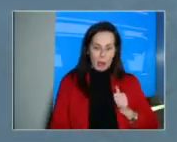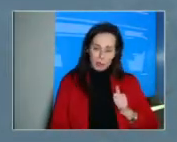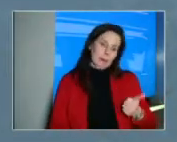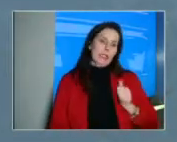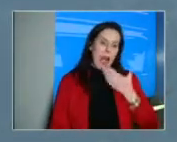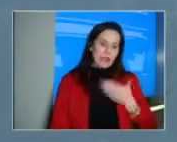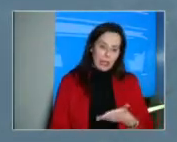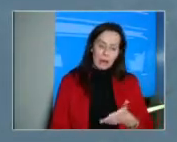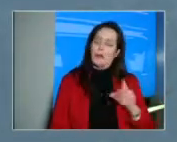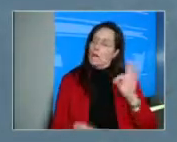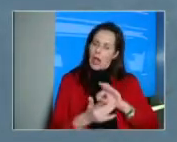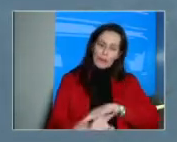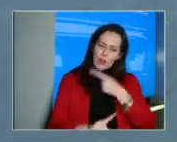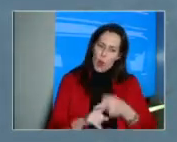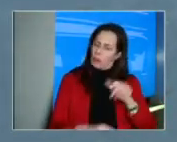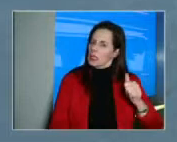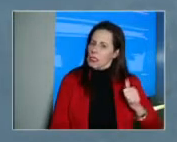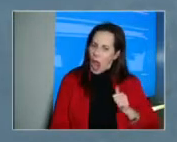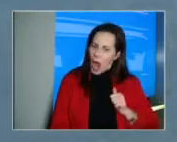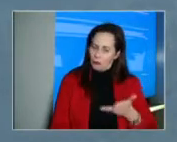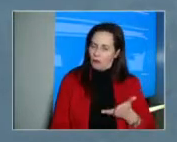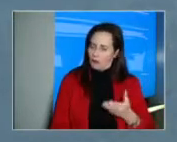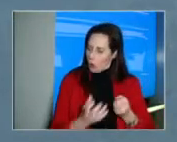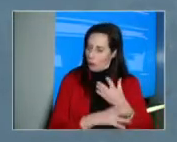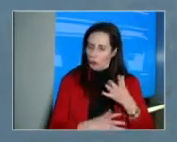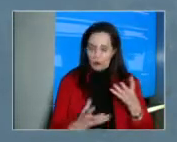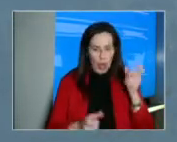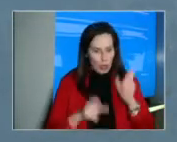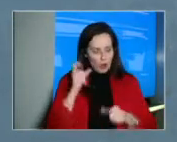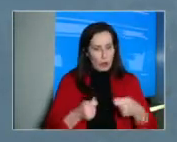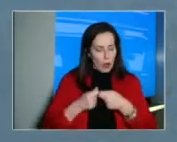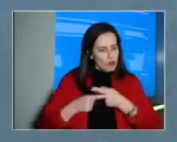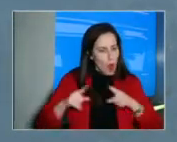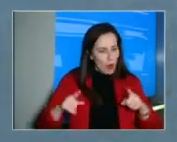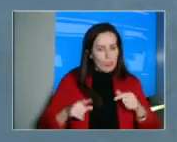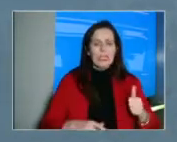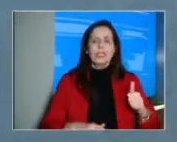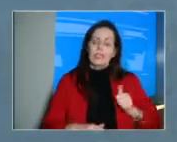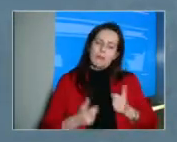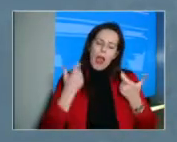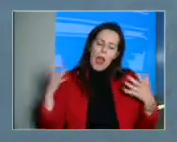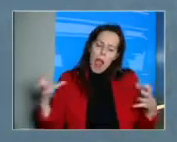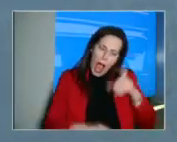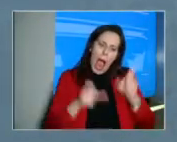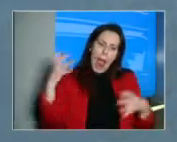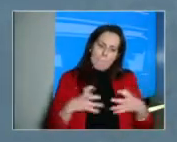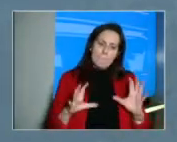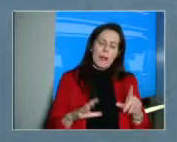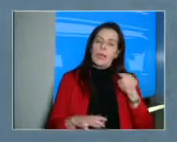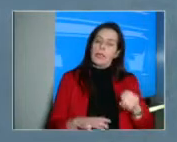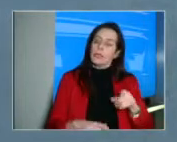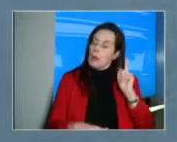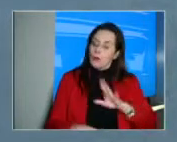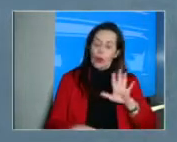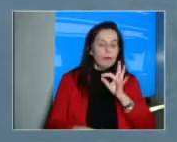צה"ל. מאז ועד היום מוגדר צה"ל, שהורכב מכוחות חמושים של ארגונים שונים, כצבא העם, זה המושג. כזה שמחייב